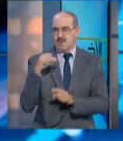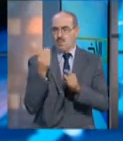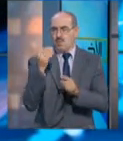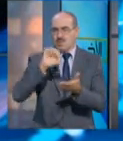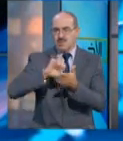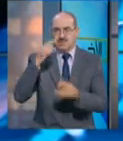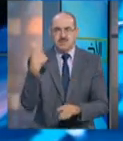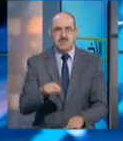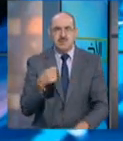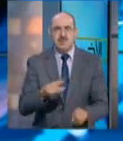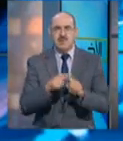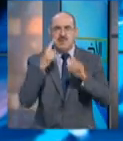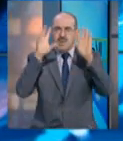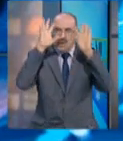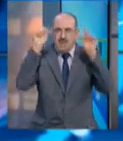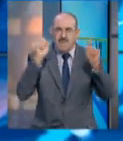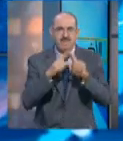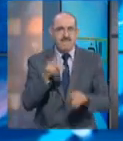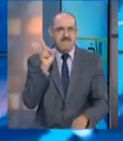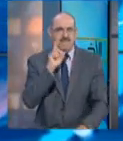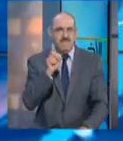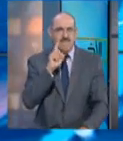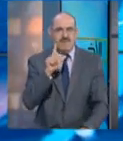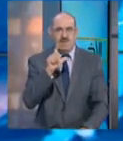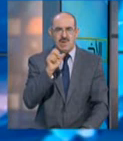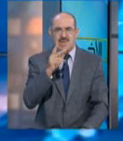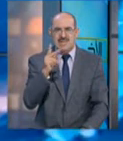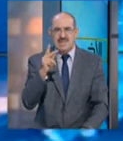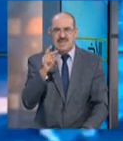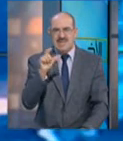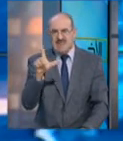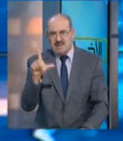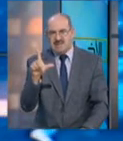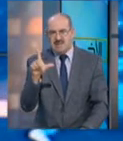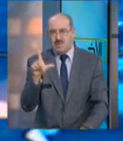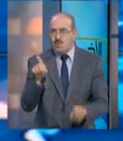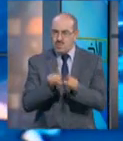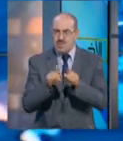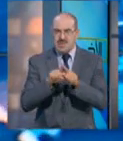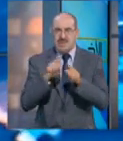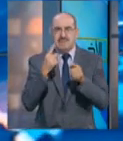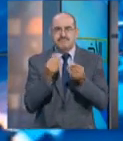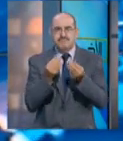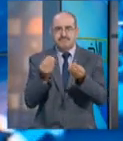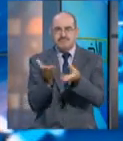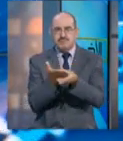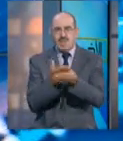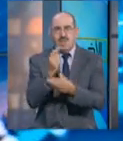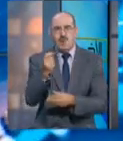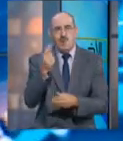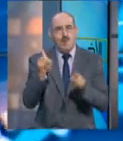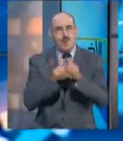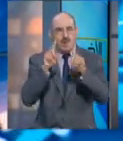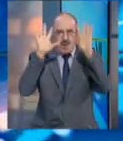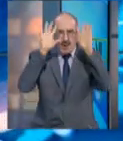رئاسة الجمهورية سعادة السيدة تيريز لوغن كيزل التي قدمت له أوراق اعتمادها بصفتها